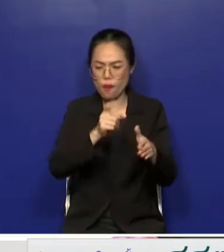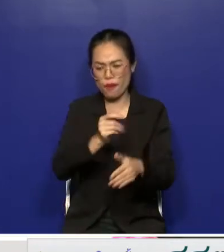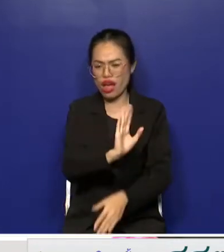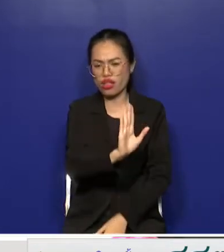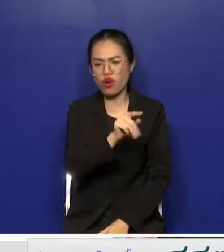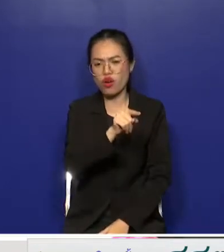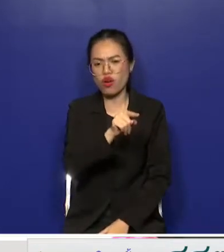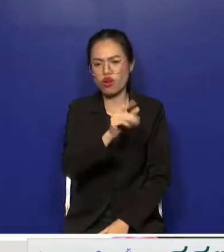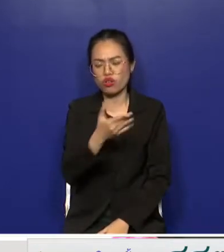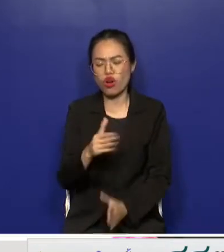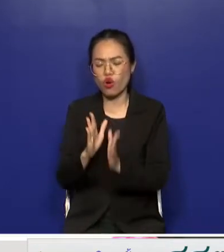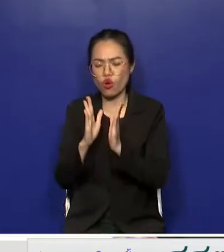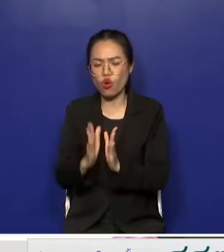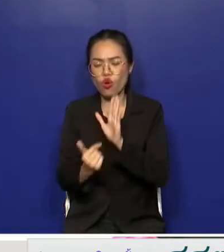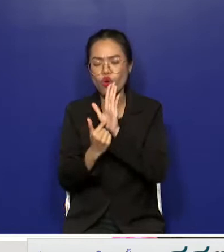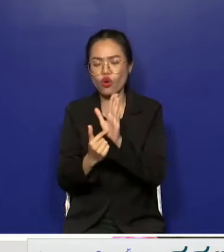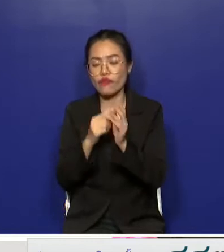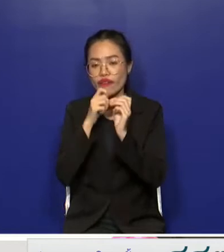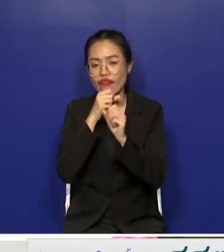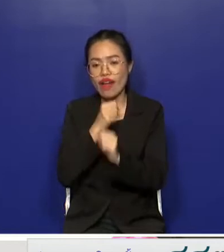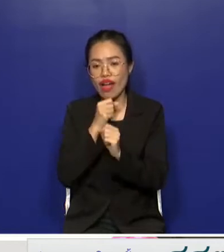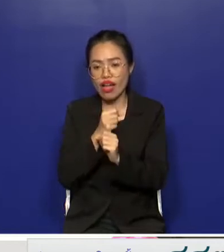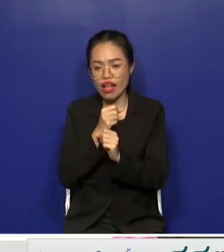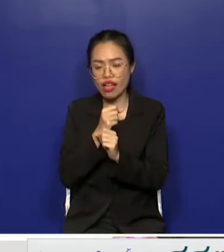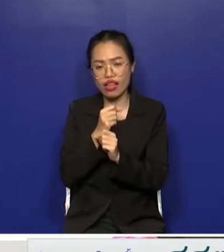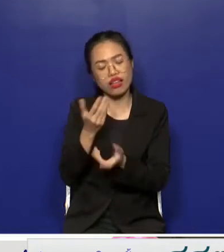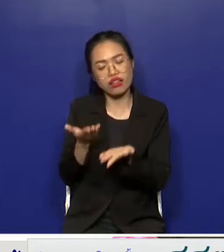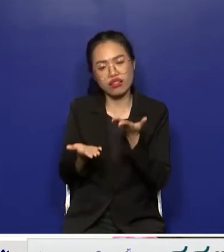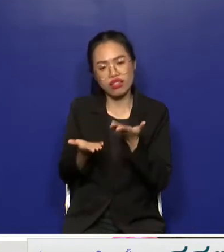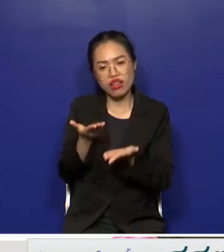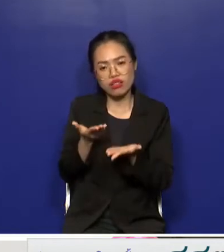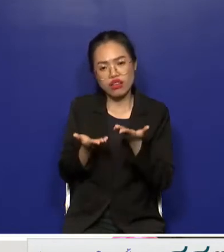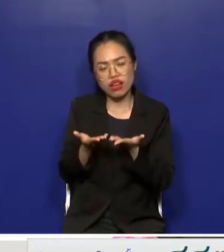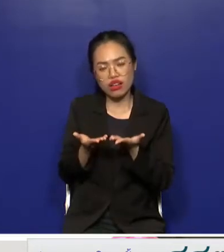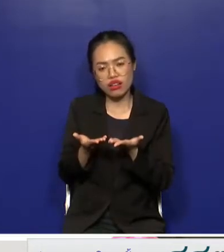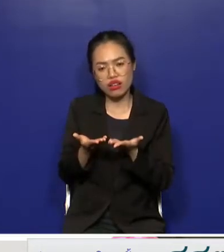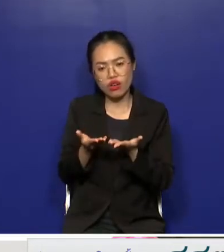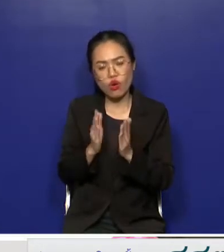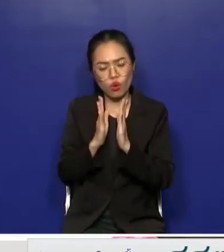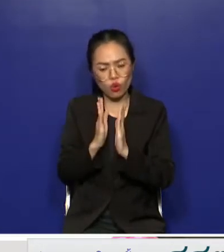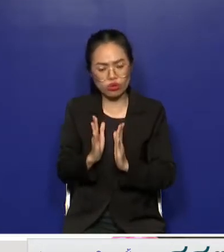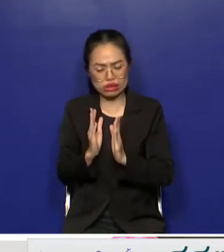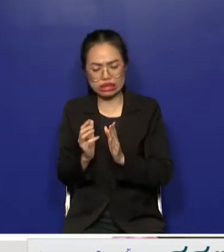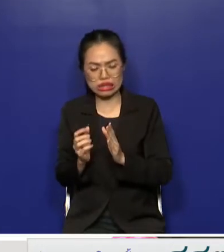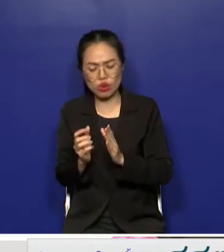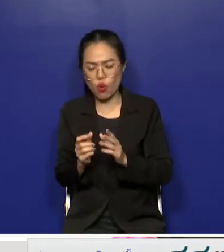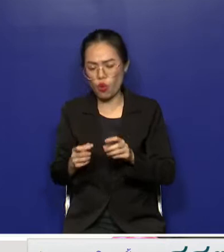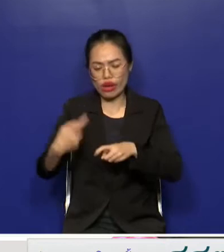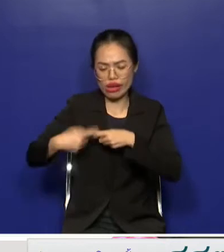โดยเฉพาะผู้สูงอั disfrutี่ไม่มีคามสะดวกนะครับ